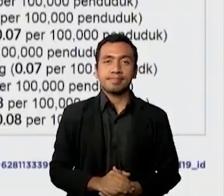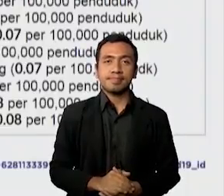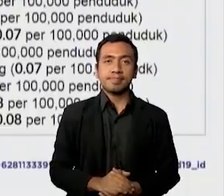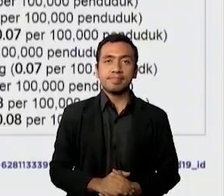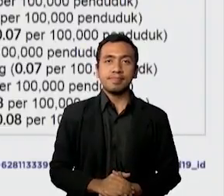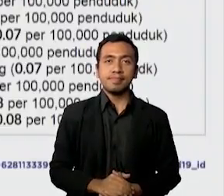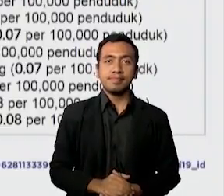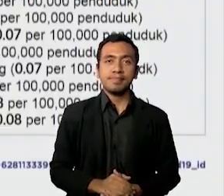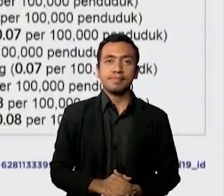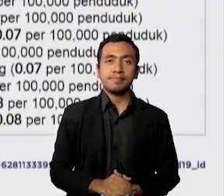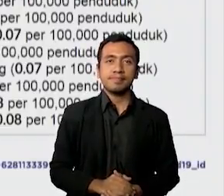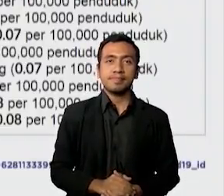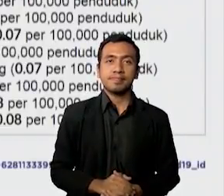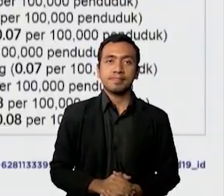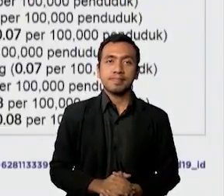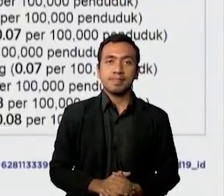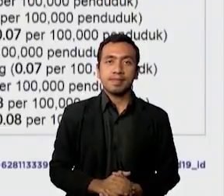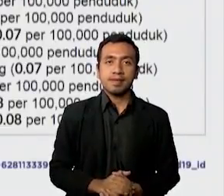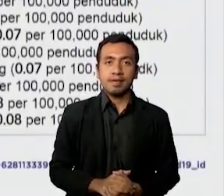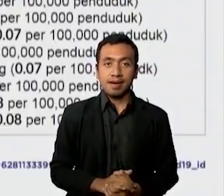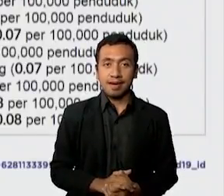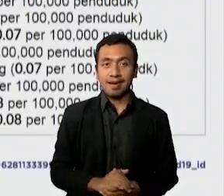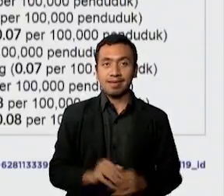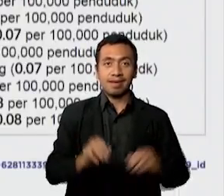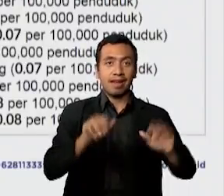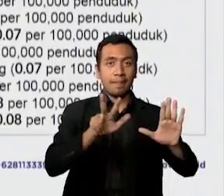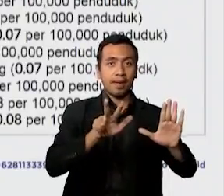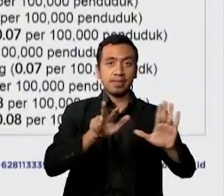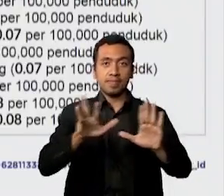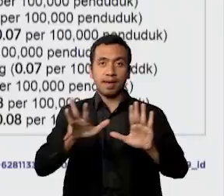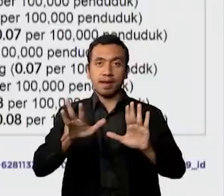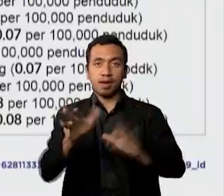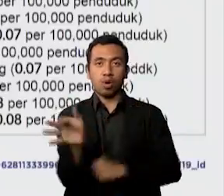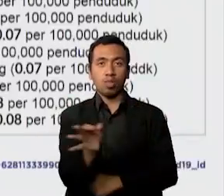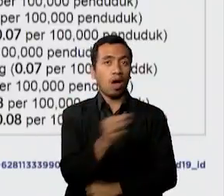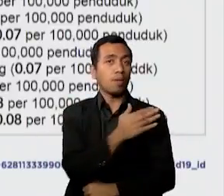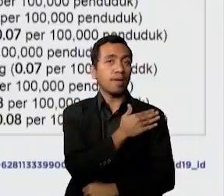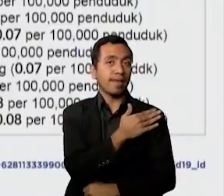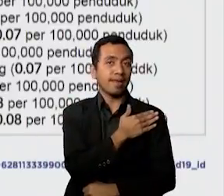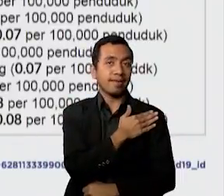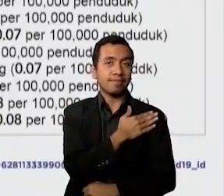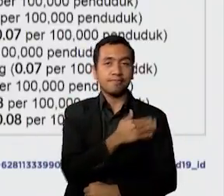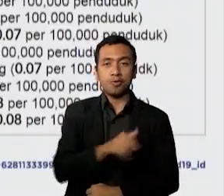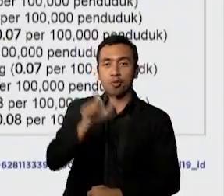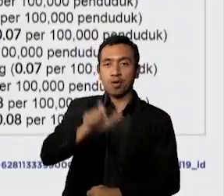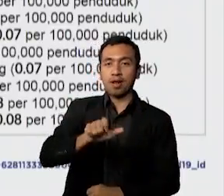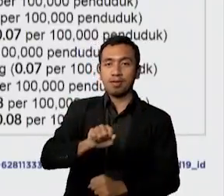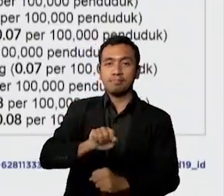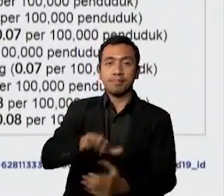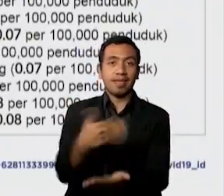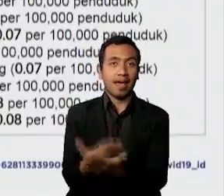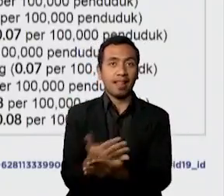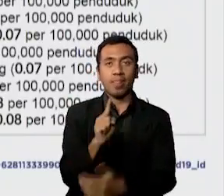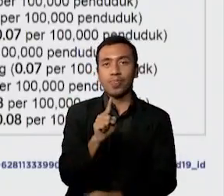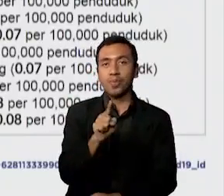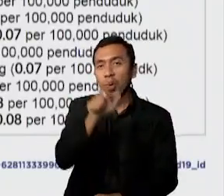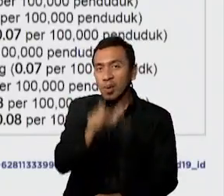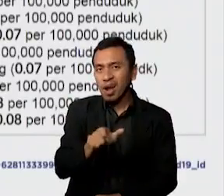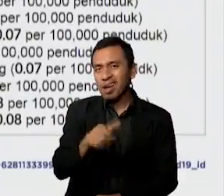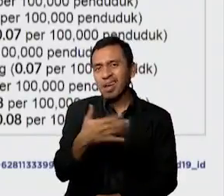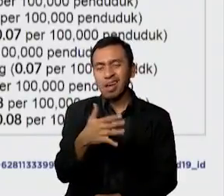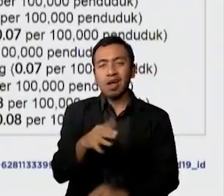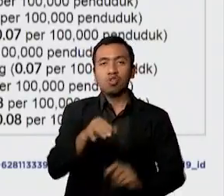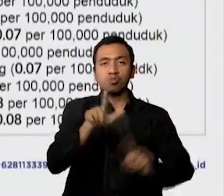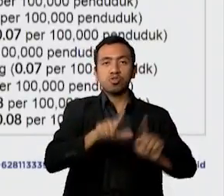Indonesia. Kemudian terdapat 89 kabupaten kota dengan angka kematian 1 orang atau berkisar